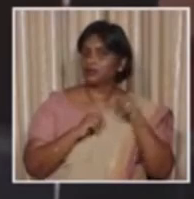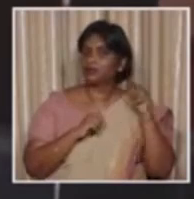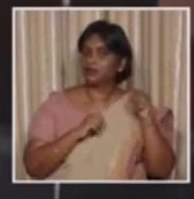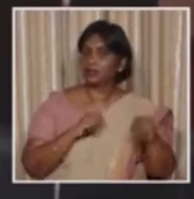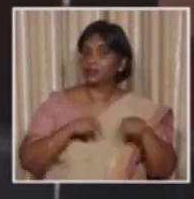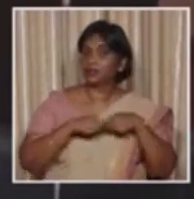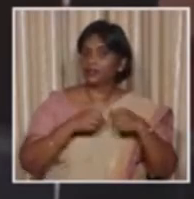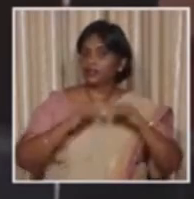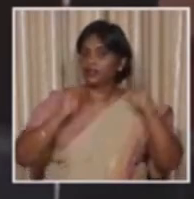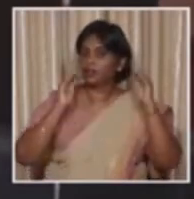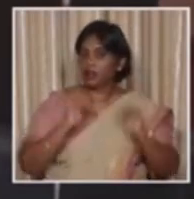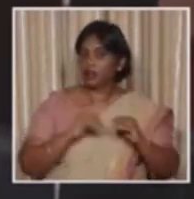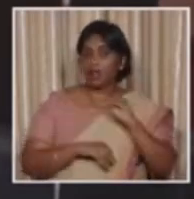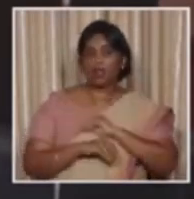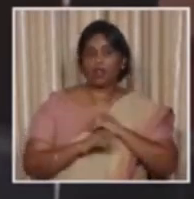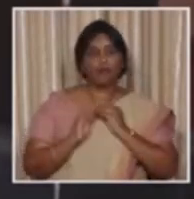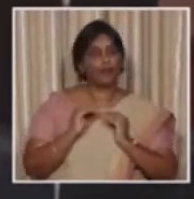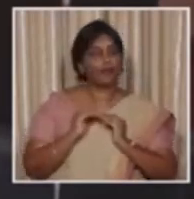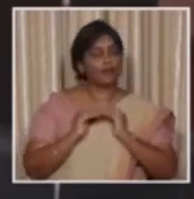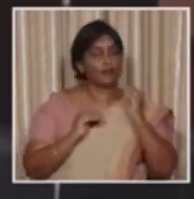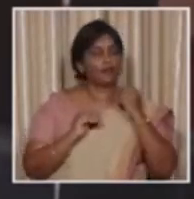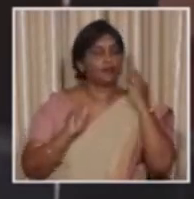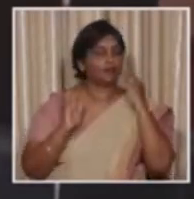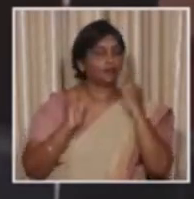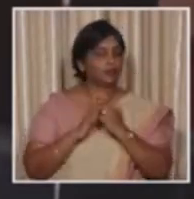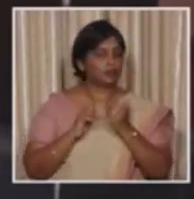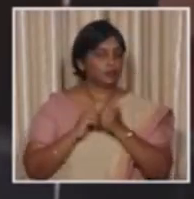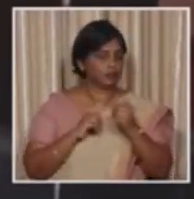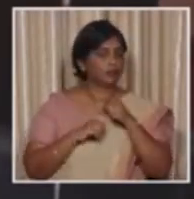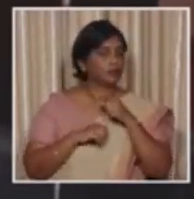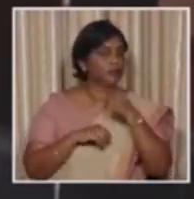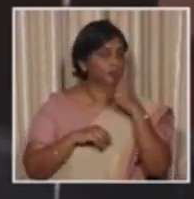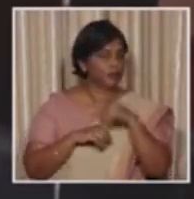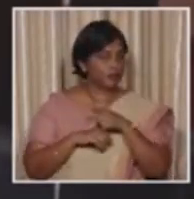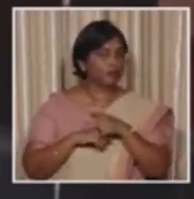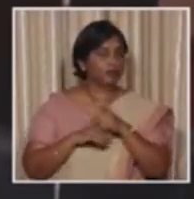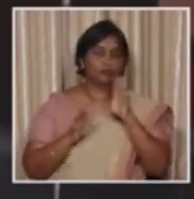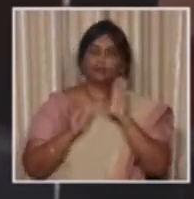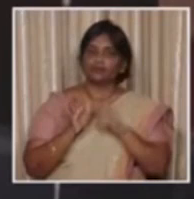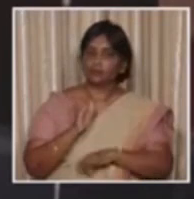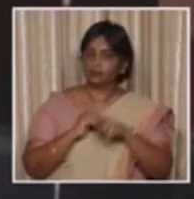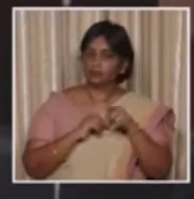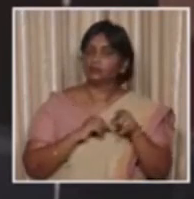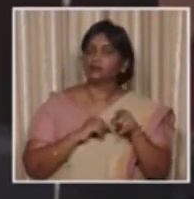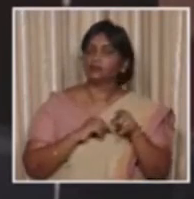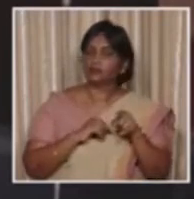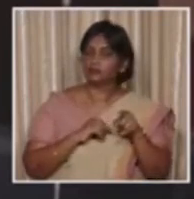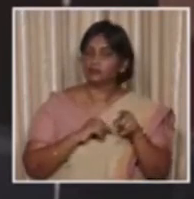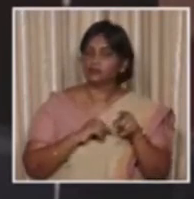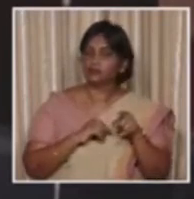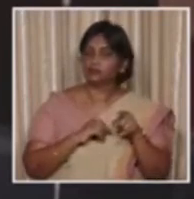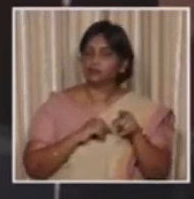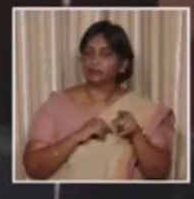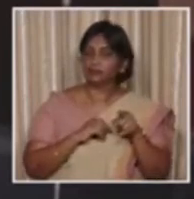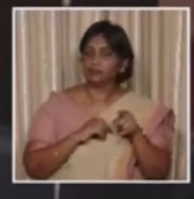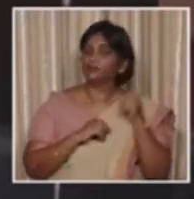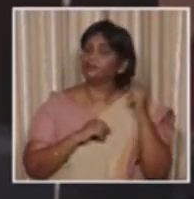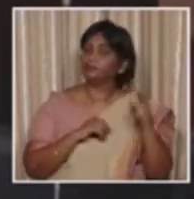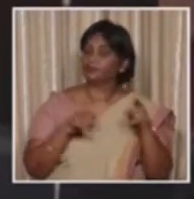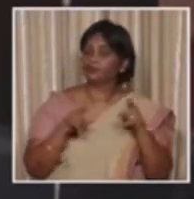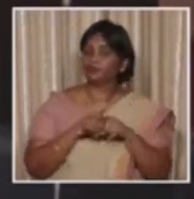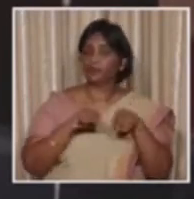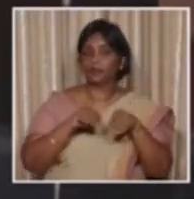லாபத்தை அதிகரிக்க முடியும் என்ற அடிப்படையில் இவர்கள் செய்து வருகின்றார்கள். ஆகவே இதை தவிர்க்க வேண்டும் என்பதை சொல்லிக்கொள்ள விரும்புகின்றேன். அதே போல பெருந்தோட்ட தொழிலுக்கு இந்த